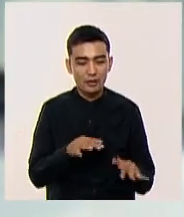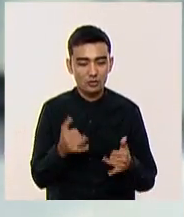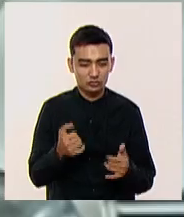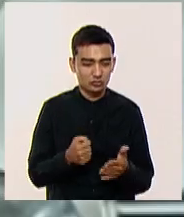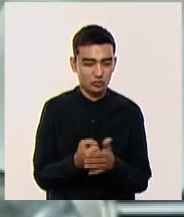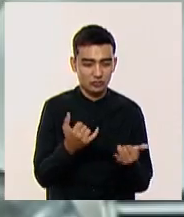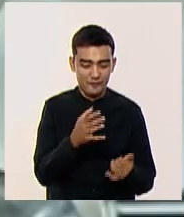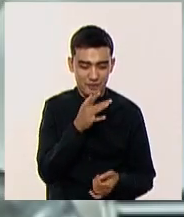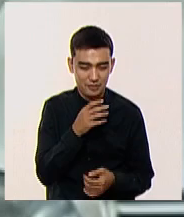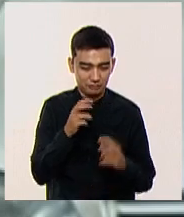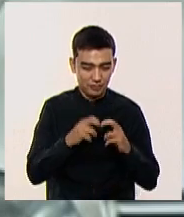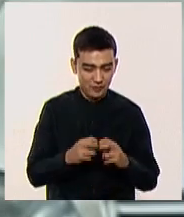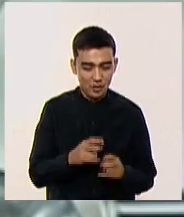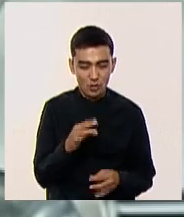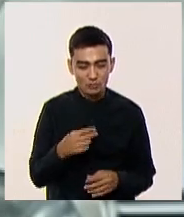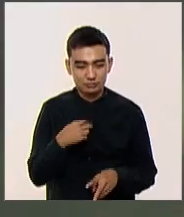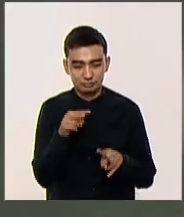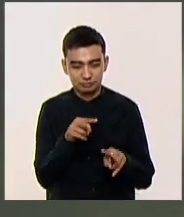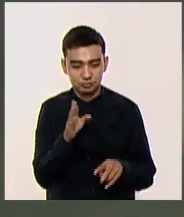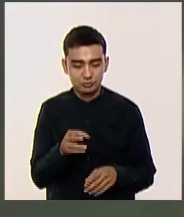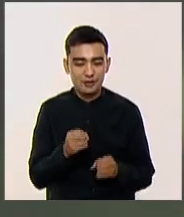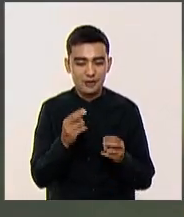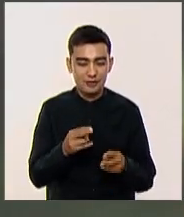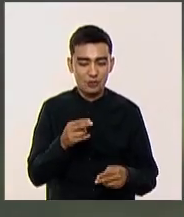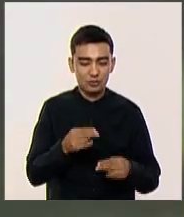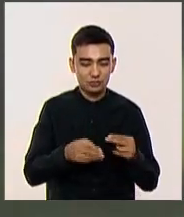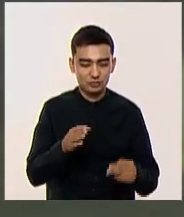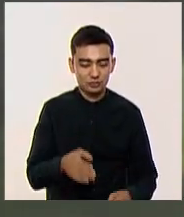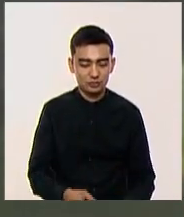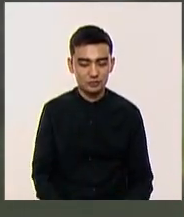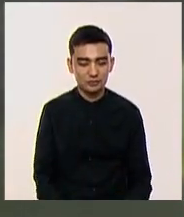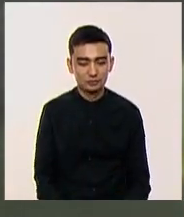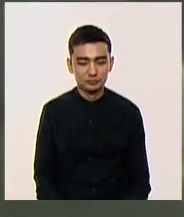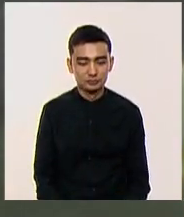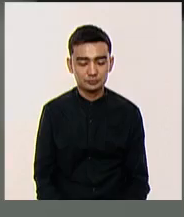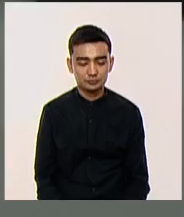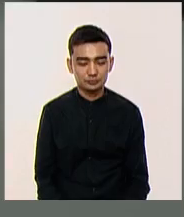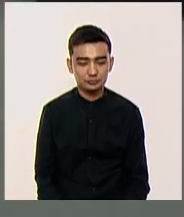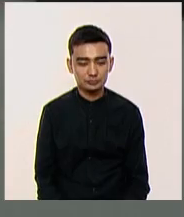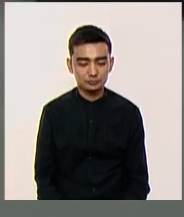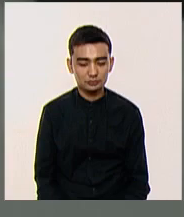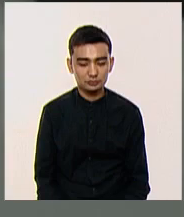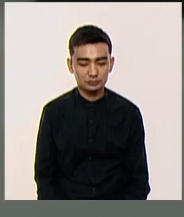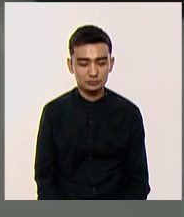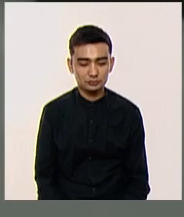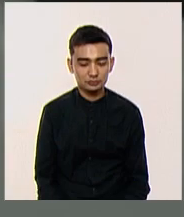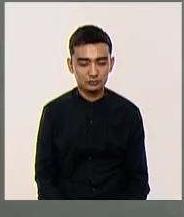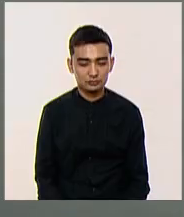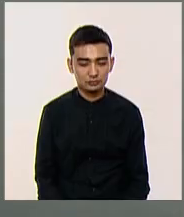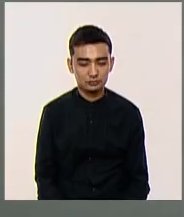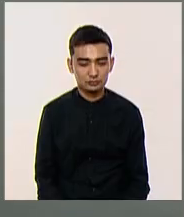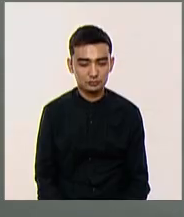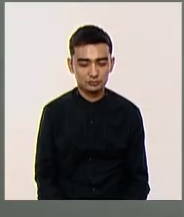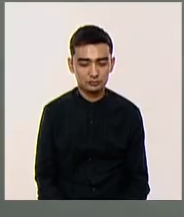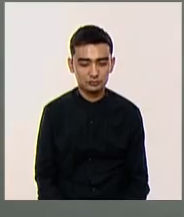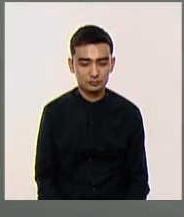находится в производстве, но мы будем следить за его развитием. Ильяман Раймбеков, Полина Булава, Геннадий Лукин, Сергей Шуйский, Информбюро, Алматы.